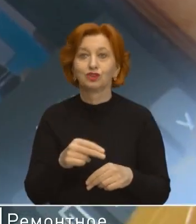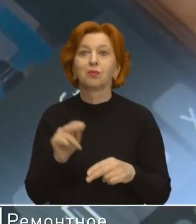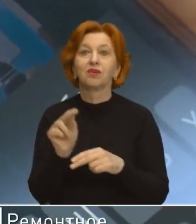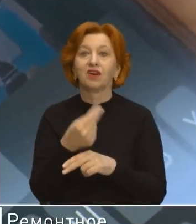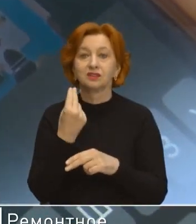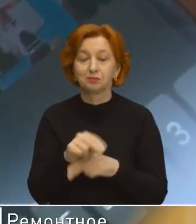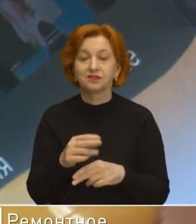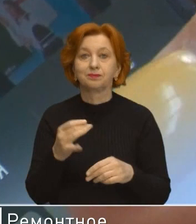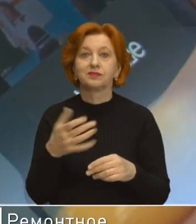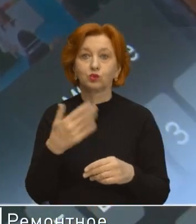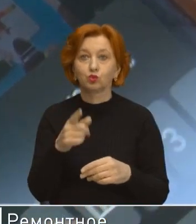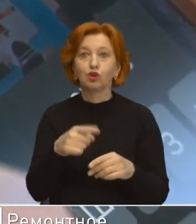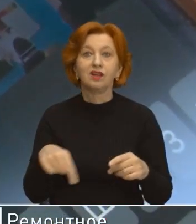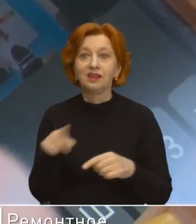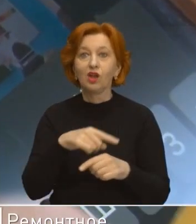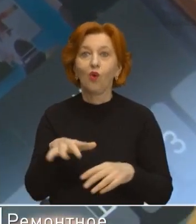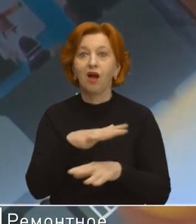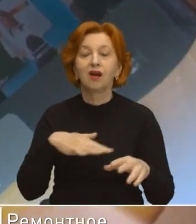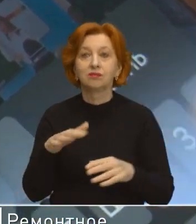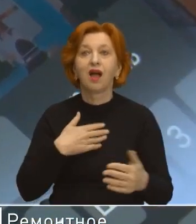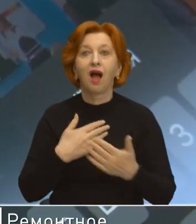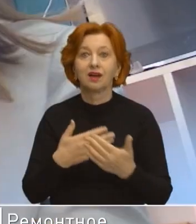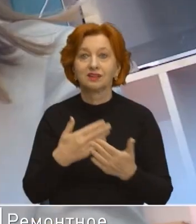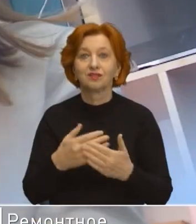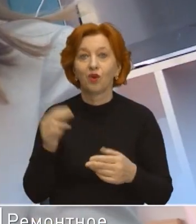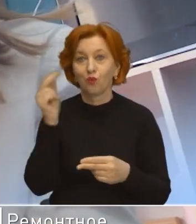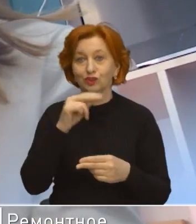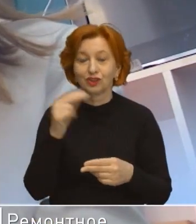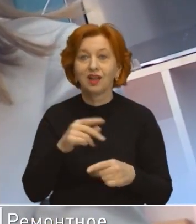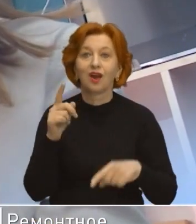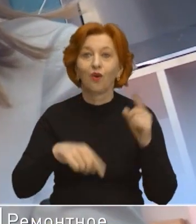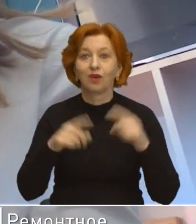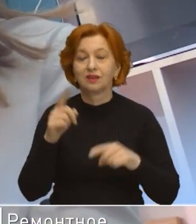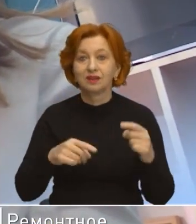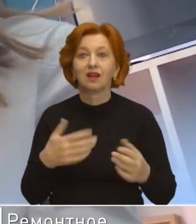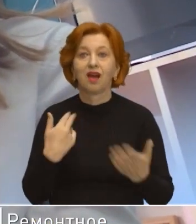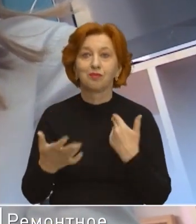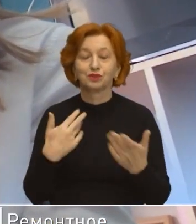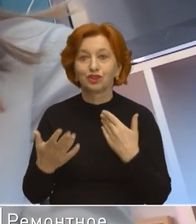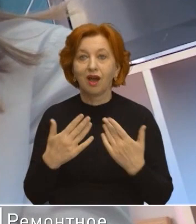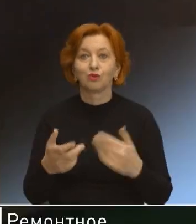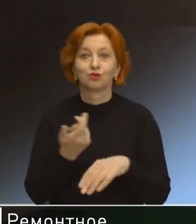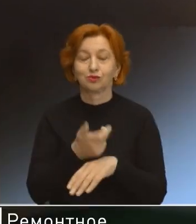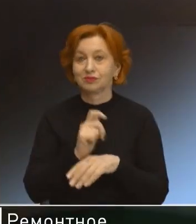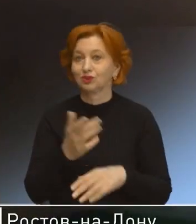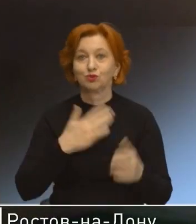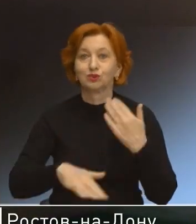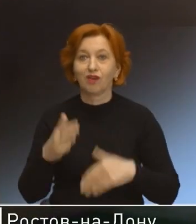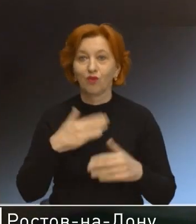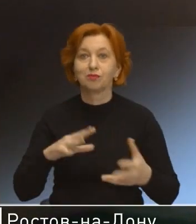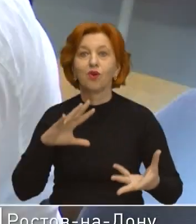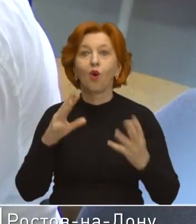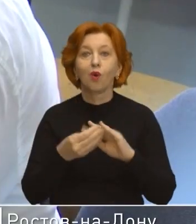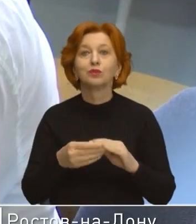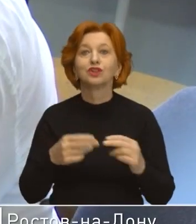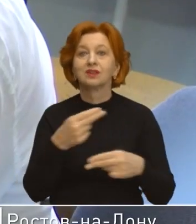воспитываем. Ее аудитория реальная и активная. Ученики, их родители и коллеги-педагоги. Лайкают, комментируют, обсуждают общие темы в